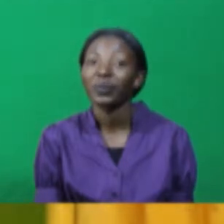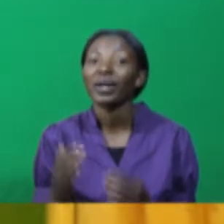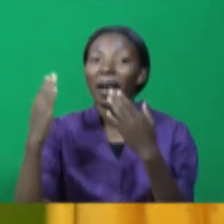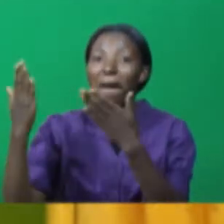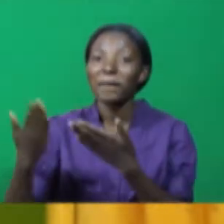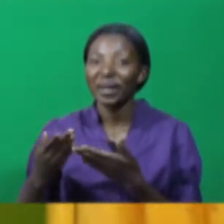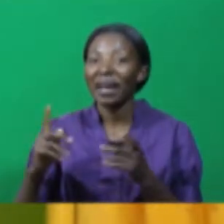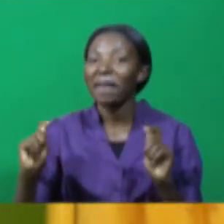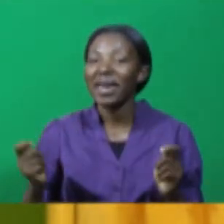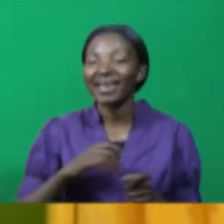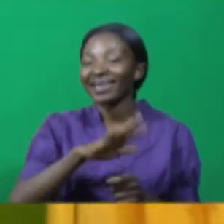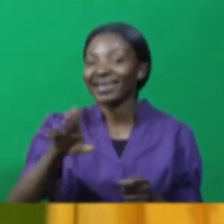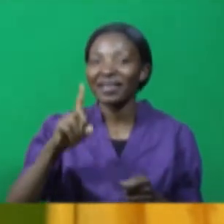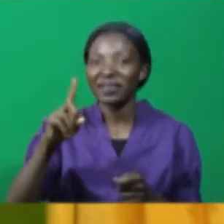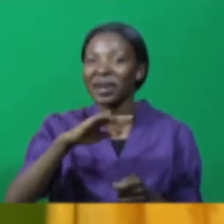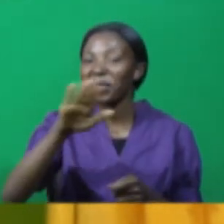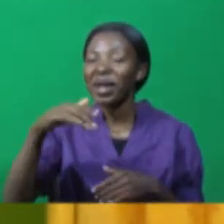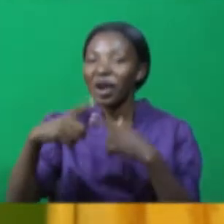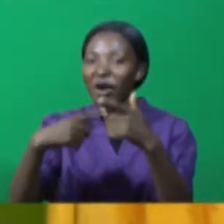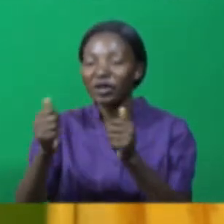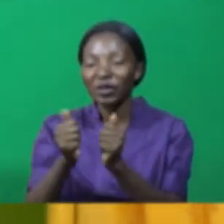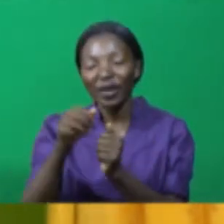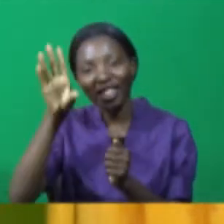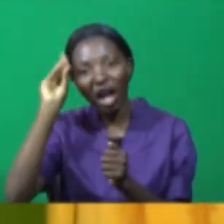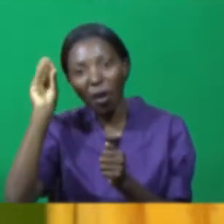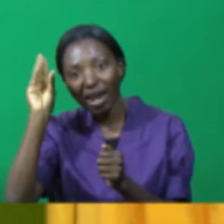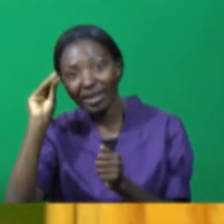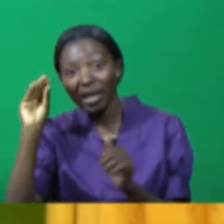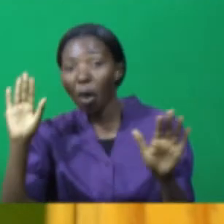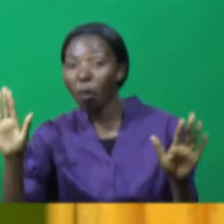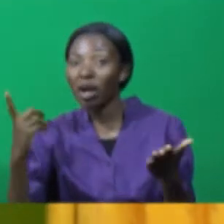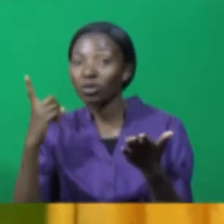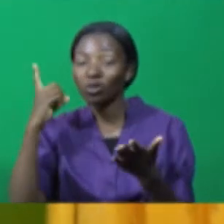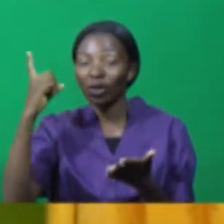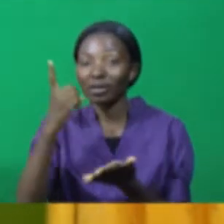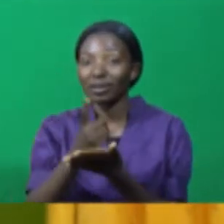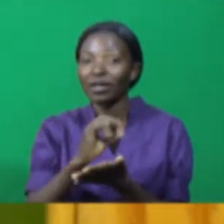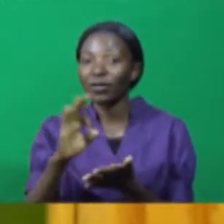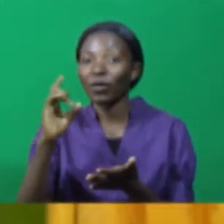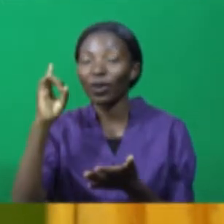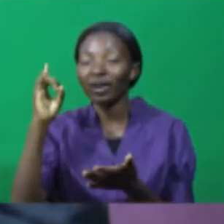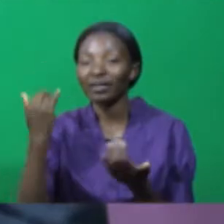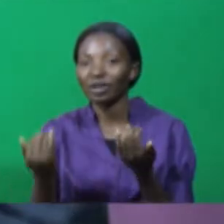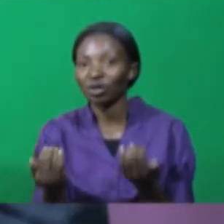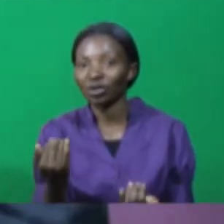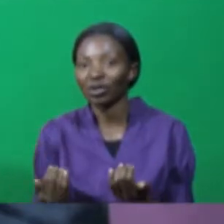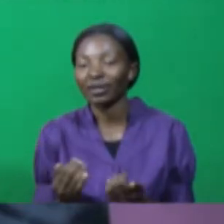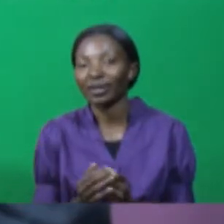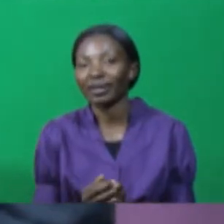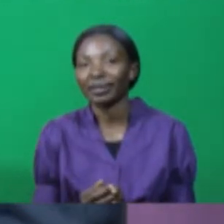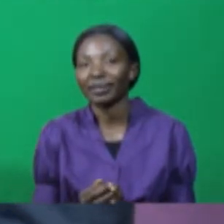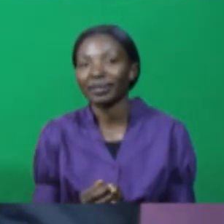Tiru kuchingamidza vatereri tichienderera mberi nehurukuro yedu zvinoitwa naMwari kuvana vake. Yes, pastor.